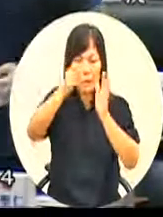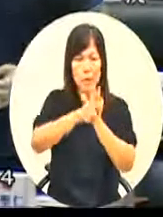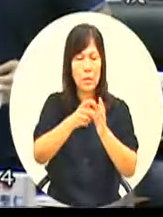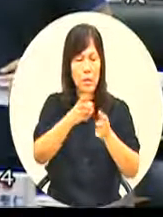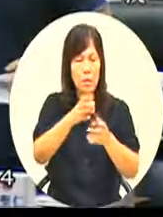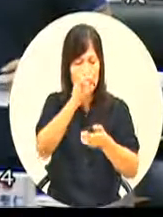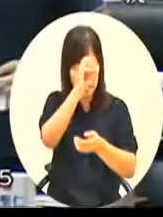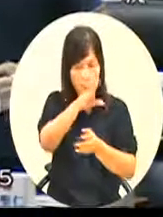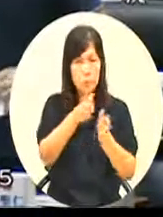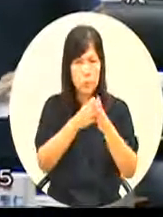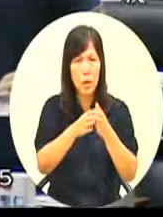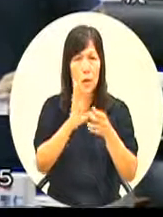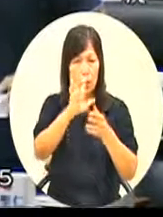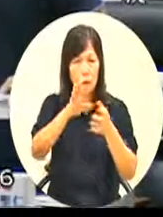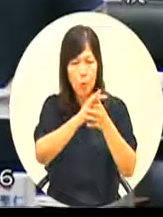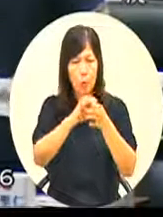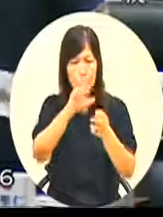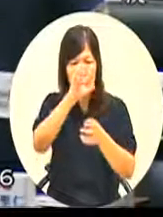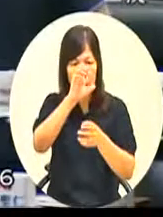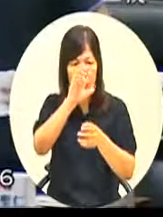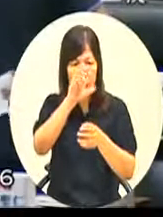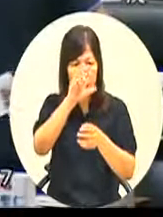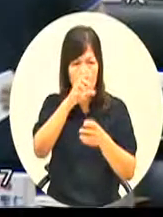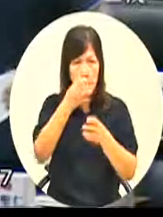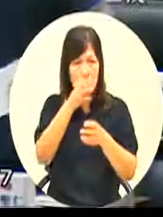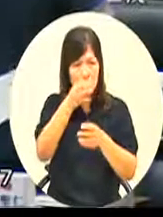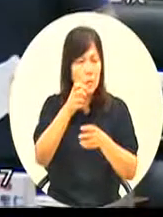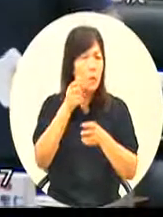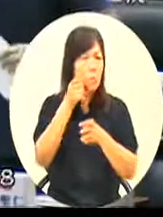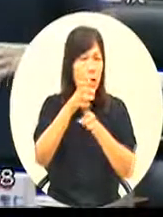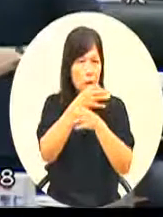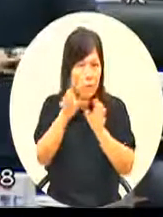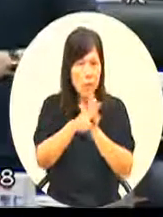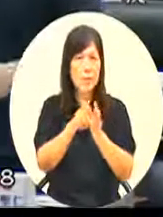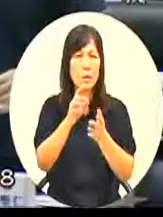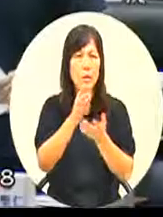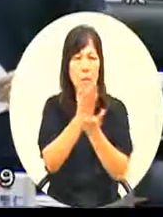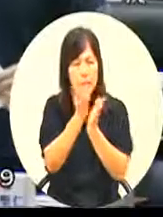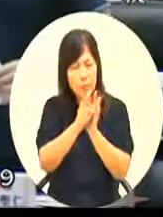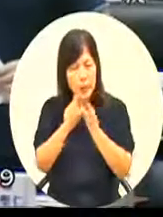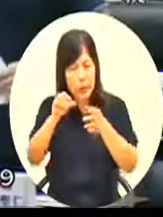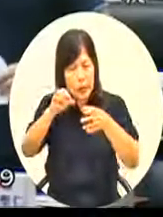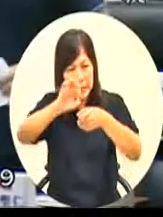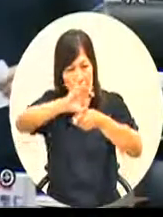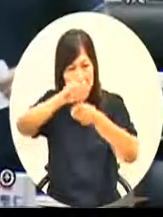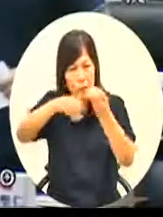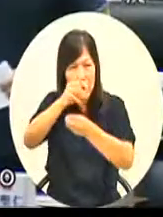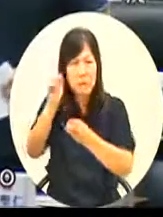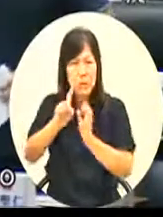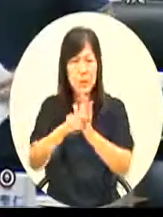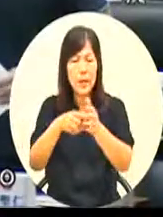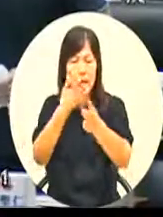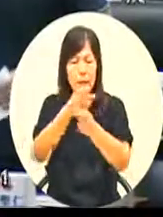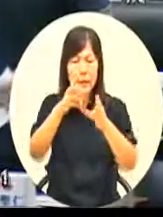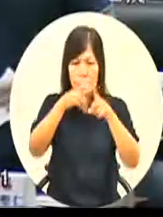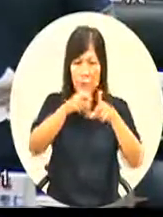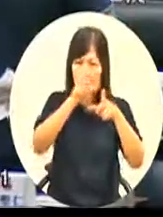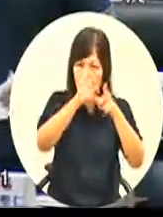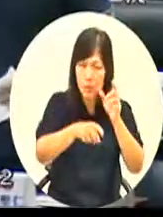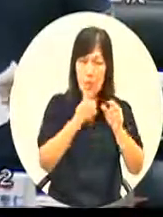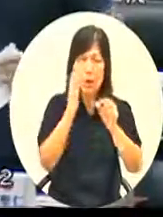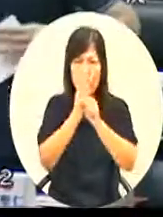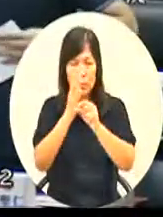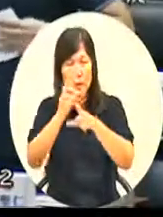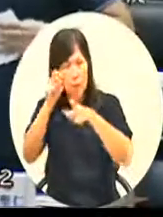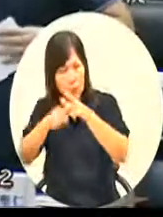相关的议题很多，包含这个劳资结构，包含整个薪资怎么样去调整，让这些小型工厂或者是中型工厂